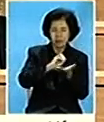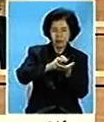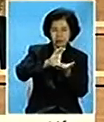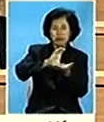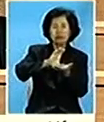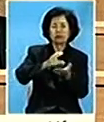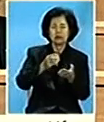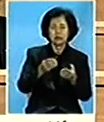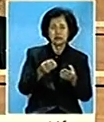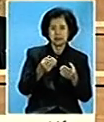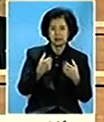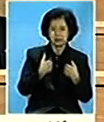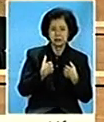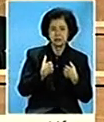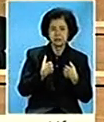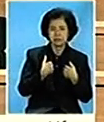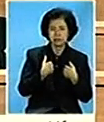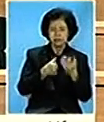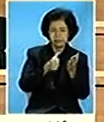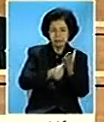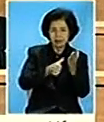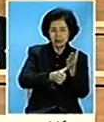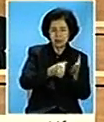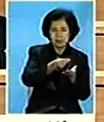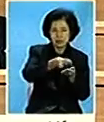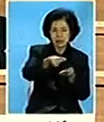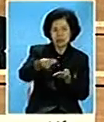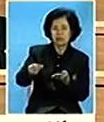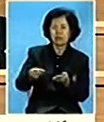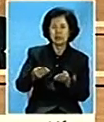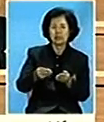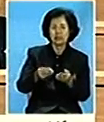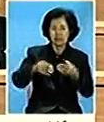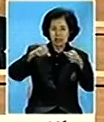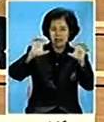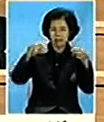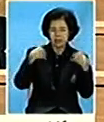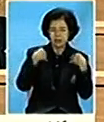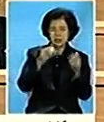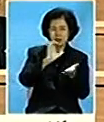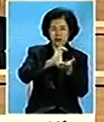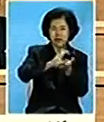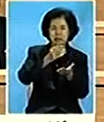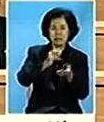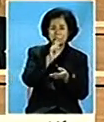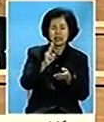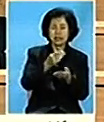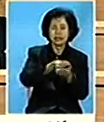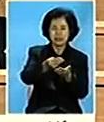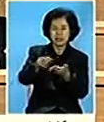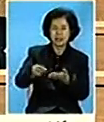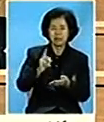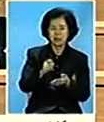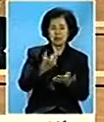เพื่อให้มีภาษีมาชำระเพื่อให้รัฐบาลได้มีงบประมาณมาใช้จ่ายซึ่งก็เป็นเงินของประชาชน